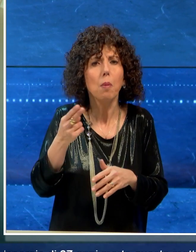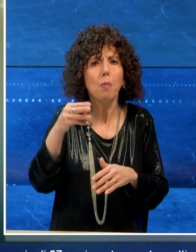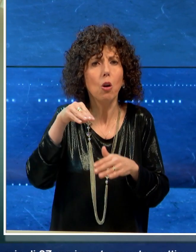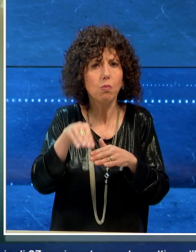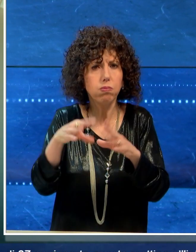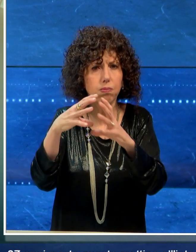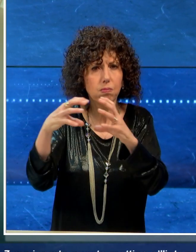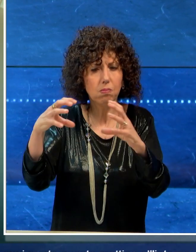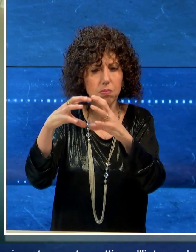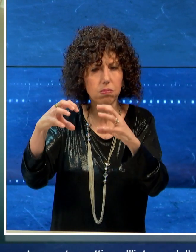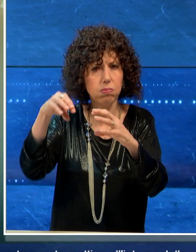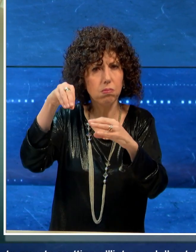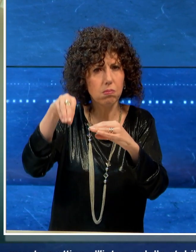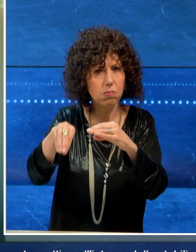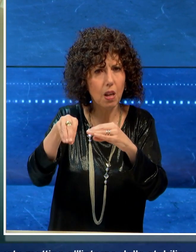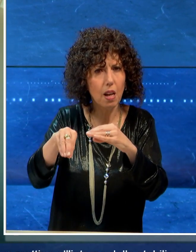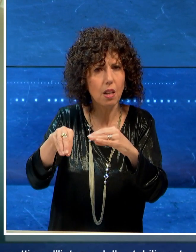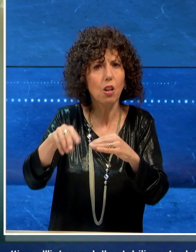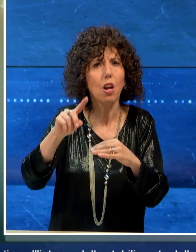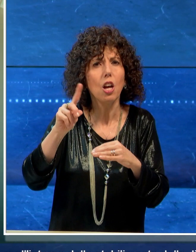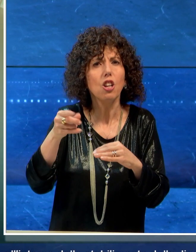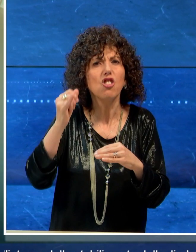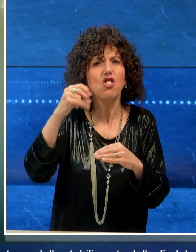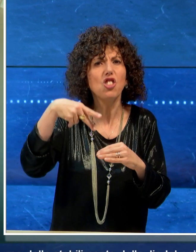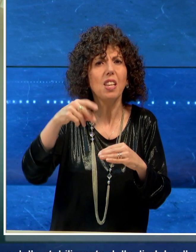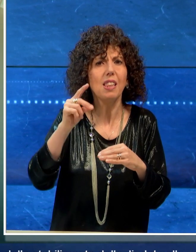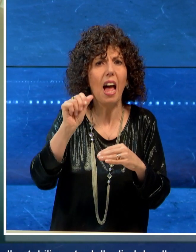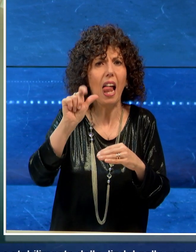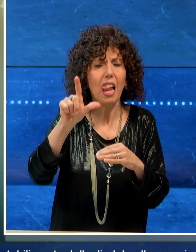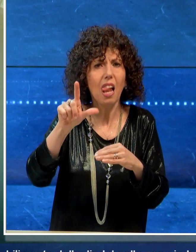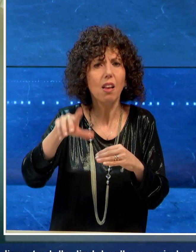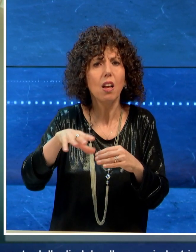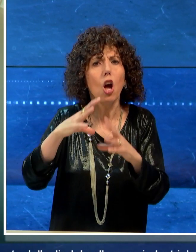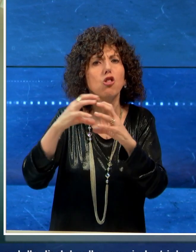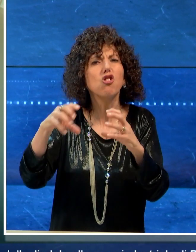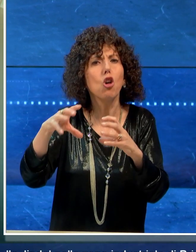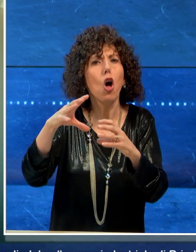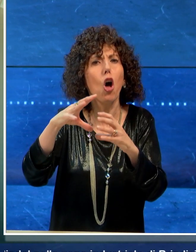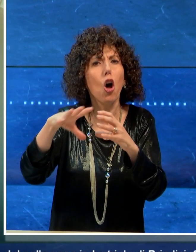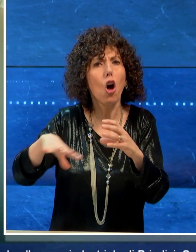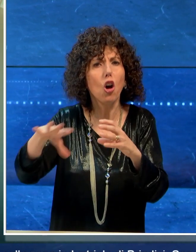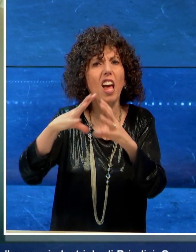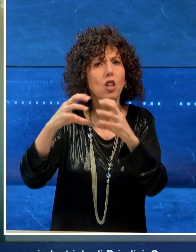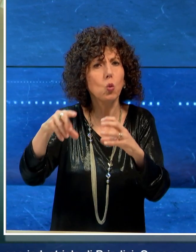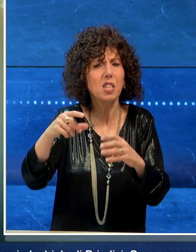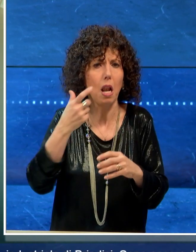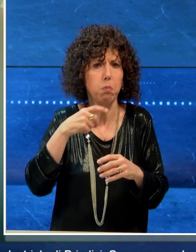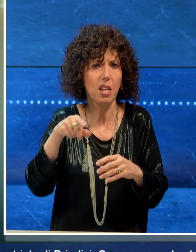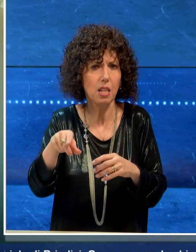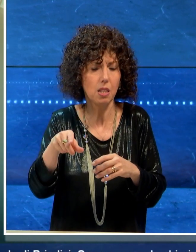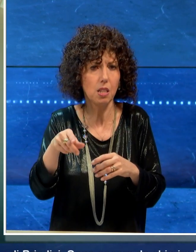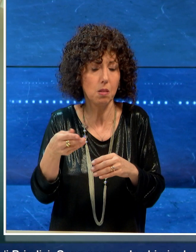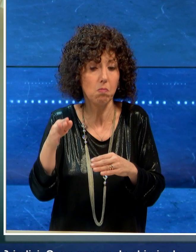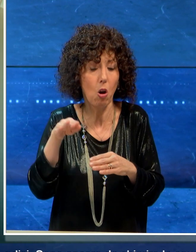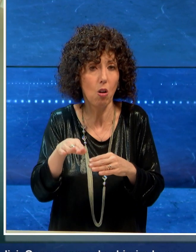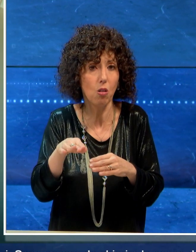dello stabilimento della jindal nella zona industriale di Brindisi